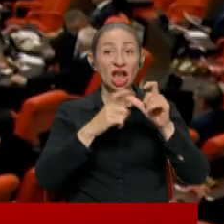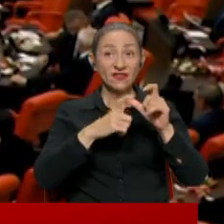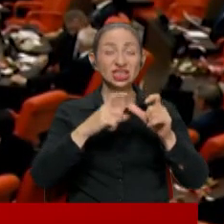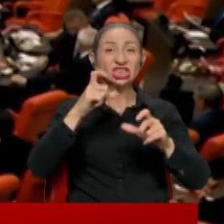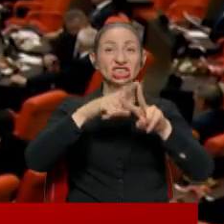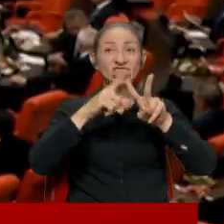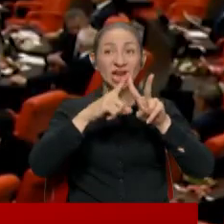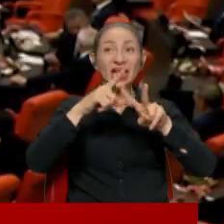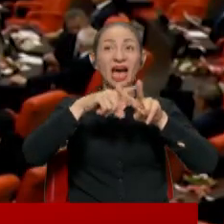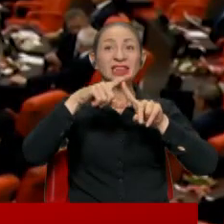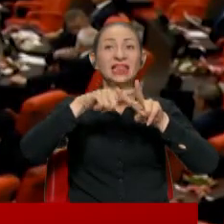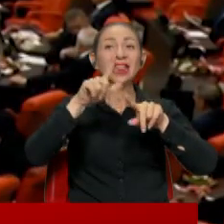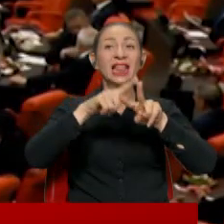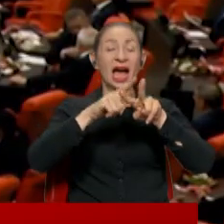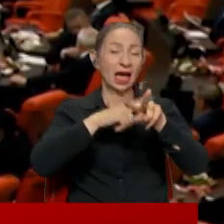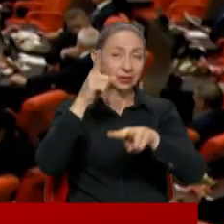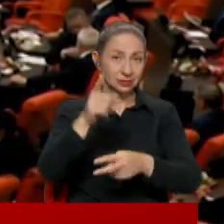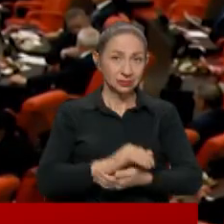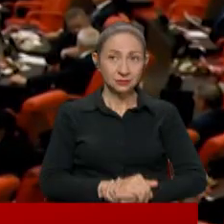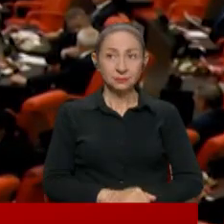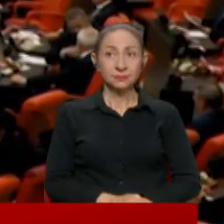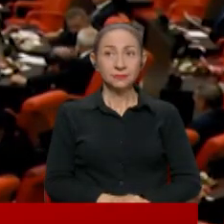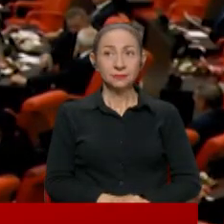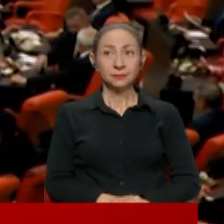Şerafettin Can Atalay.